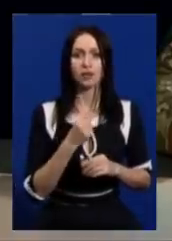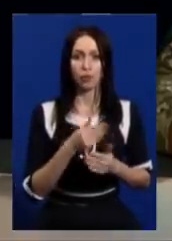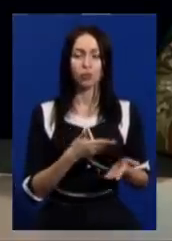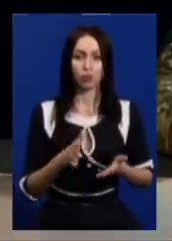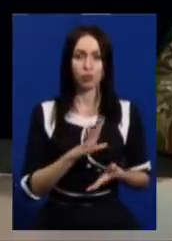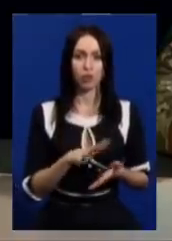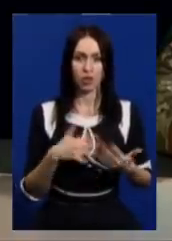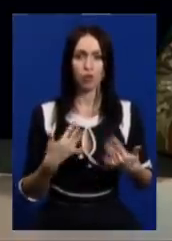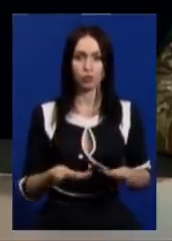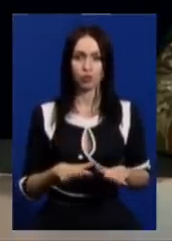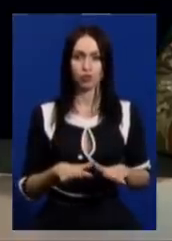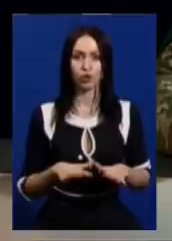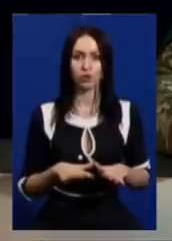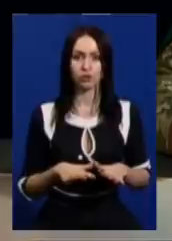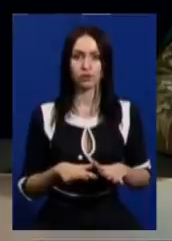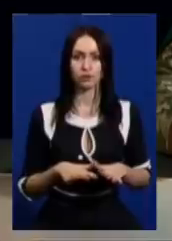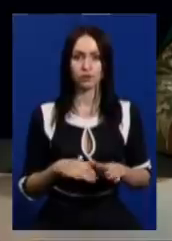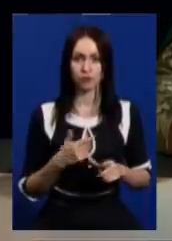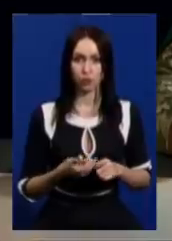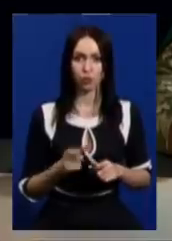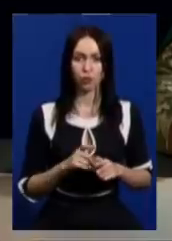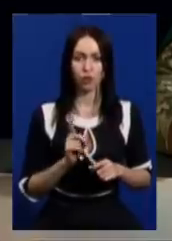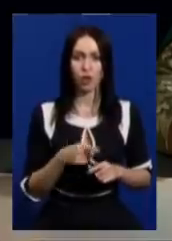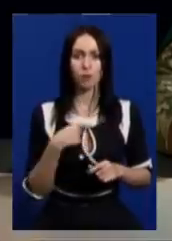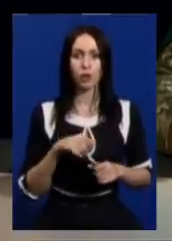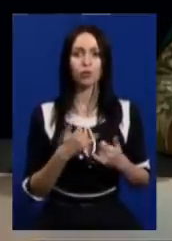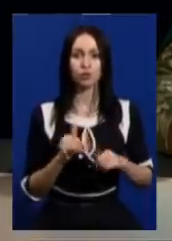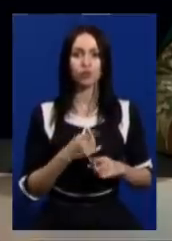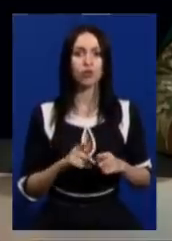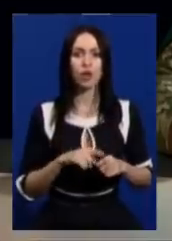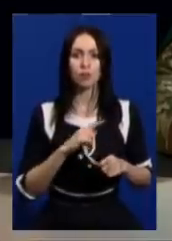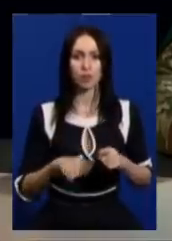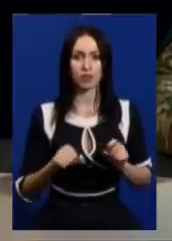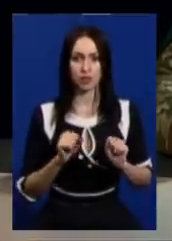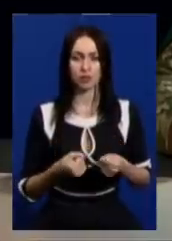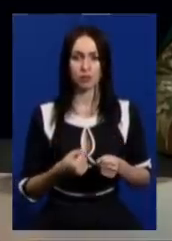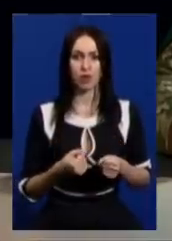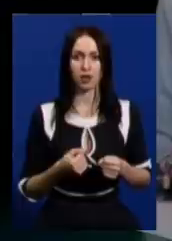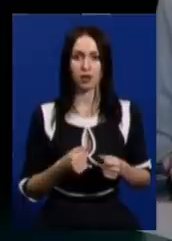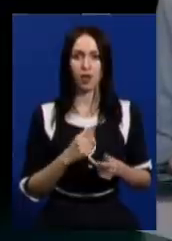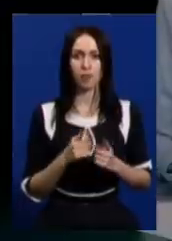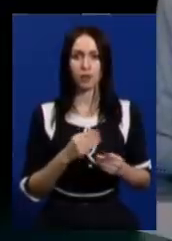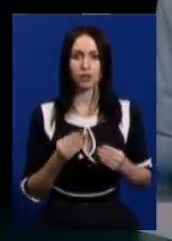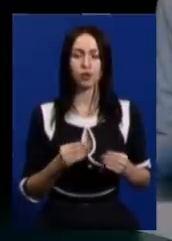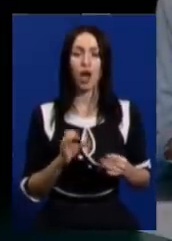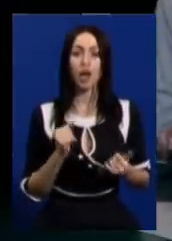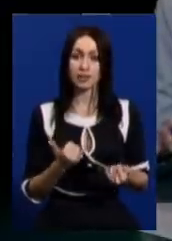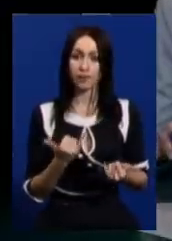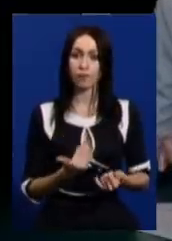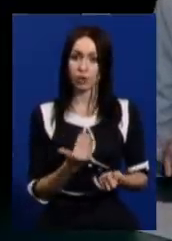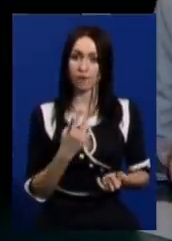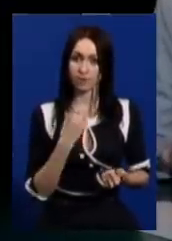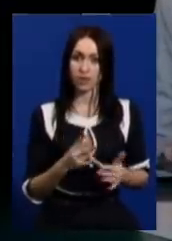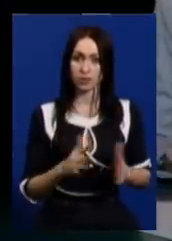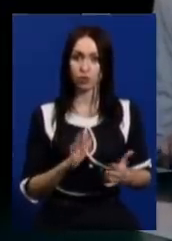вже доволі... Довольно, ну, ми удивлялися, що так швидко змогли перестроїтися. А сьогодні ви бачите